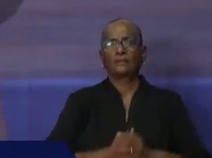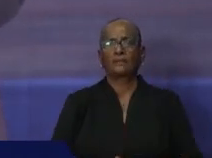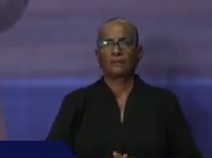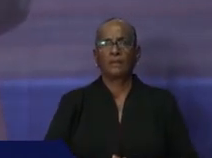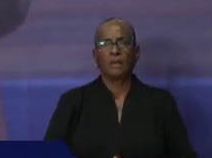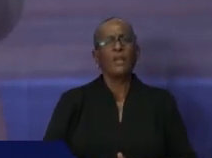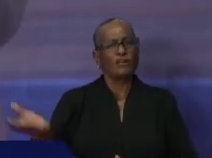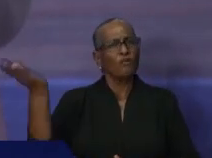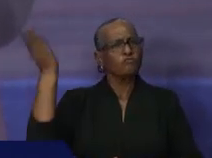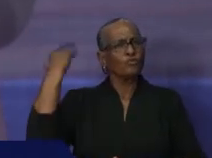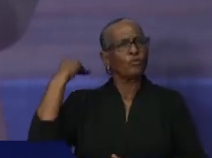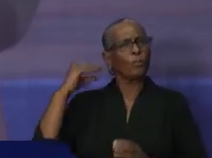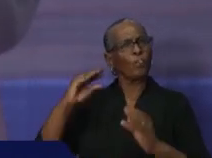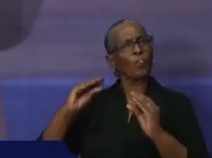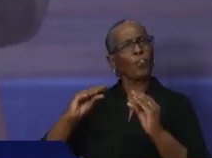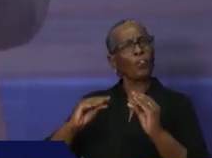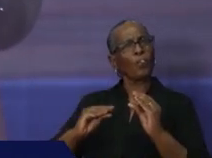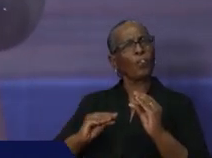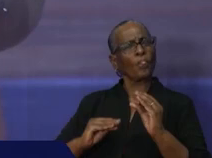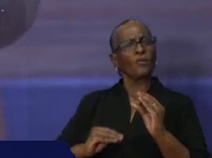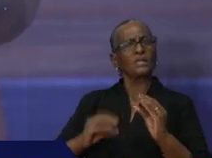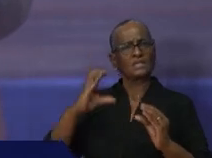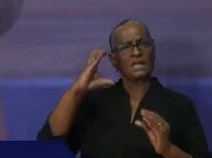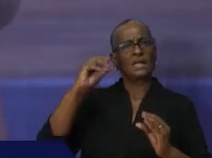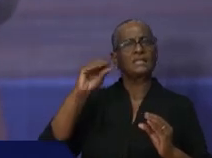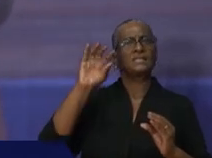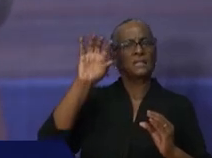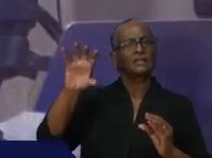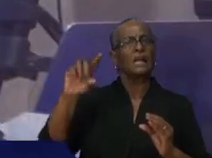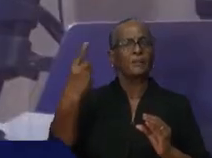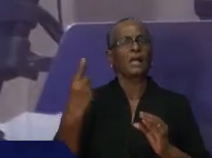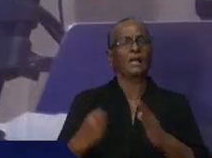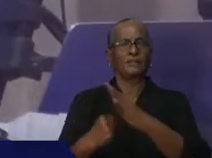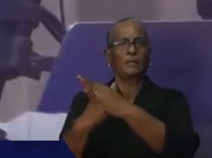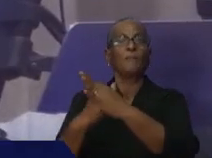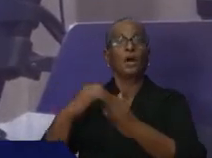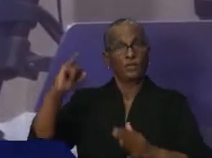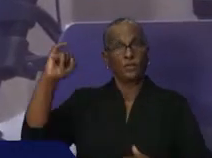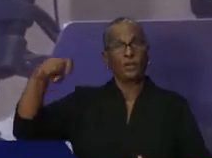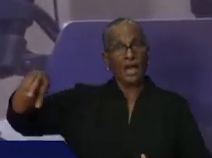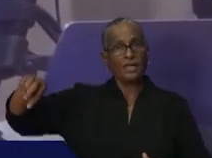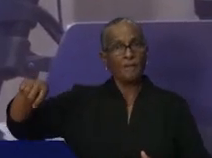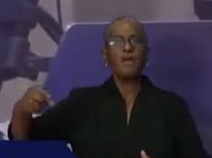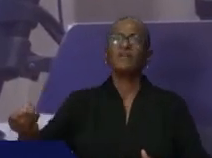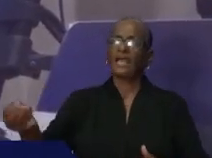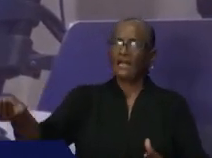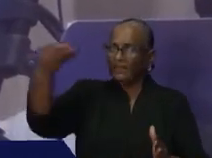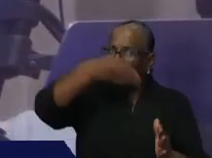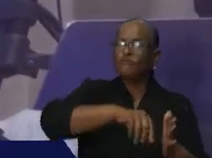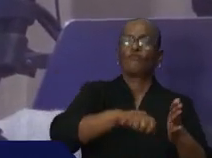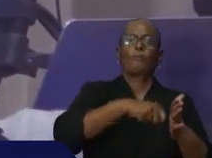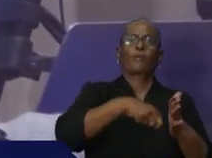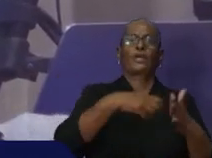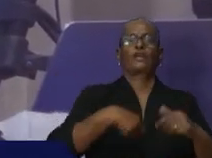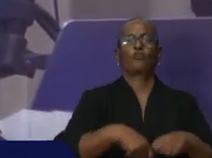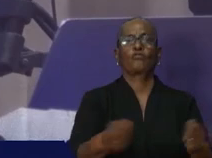een beetje beperkt, zou de centrale bank alleen ondersteund worden. Nu krijgen we ook geld van IMF om projecten uit te voeren.